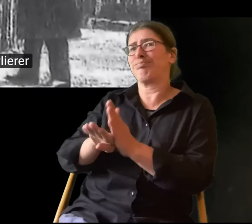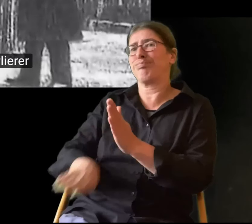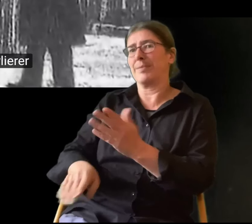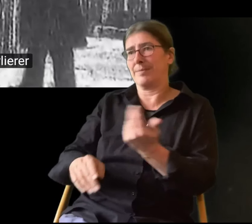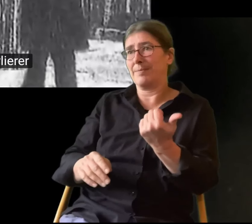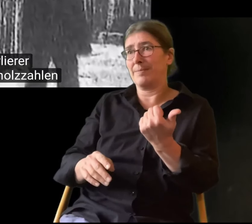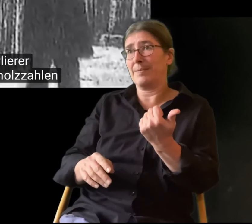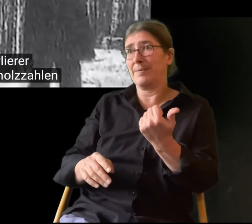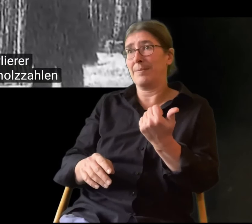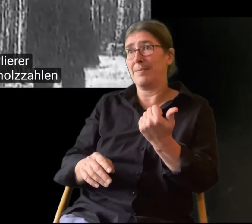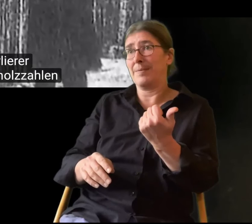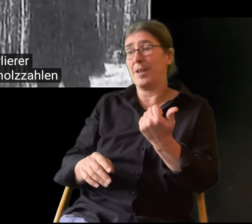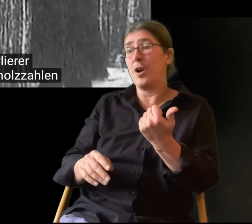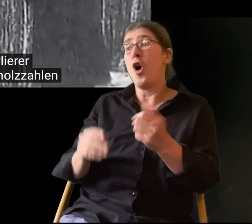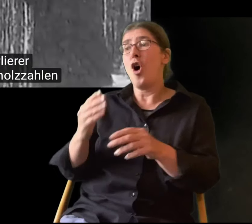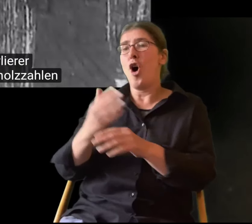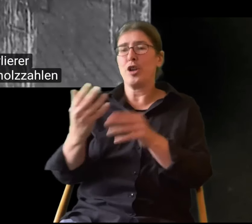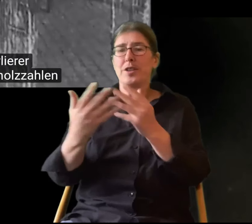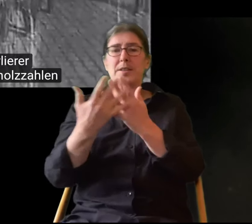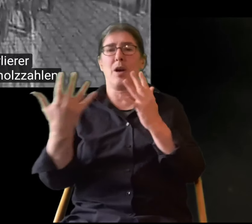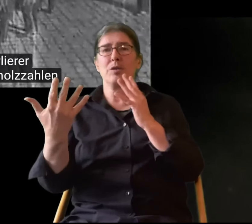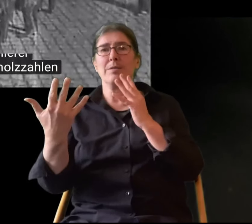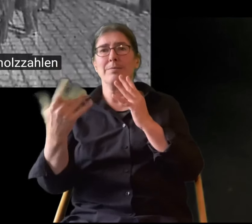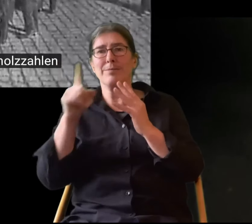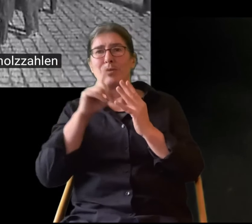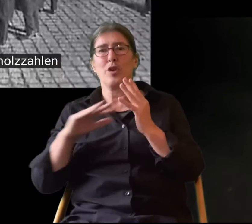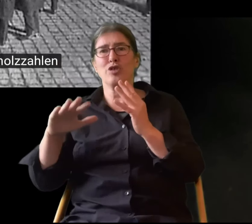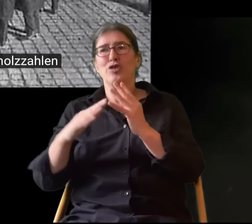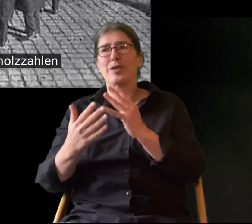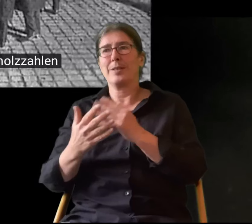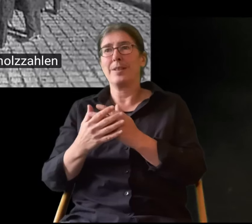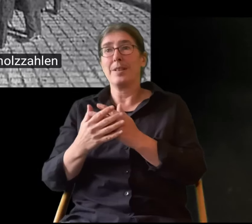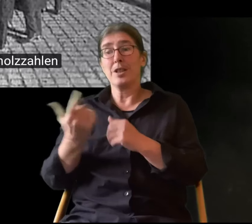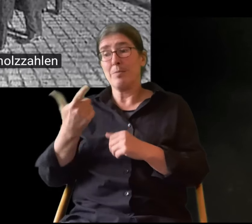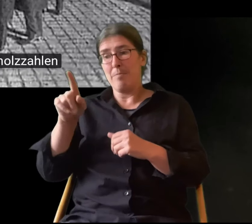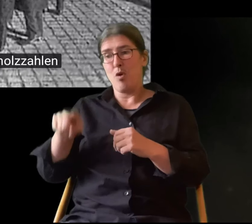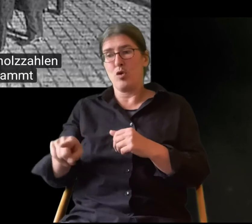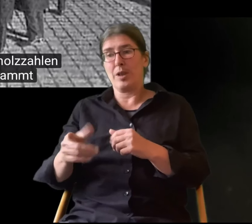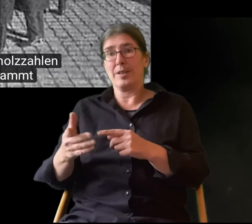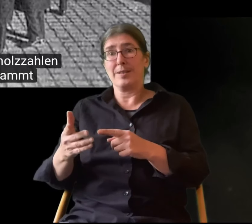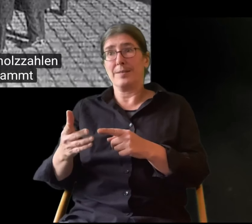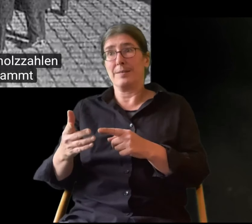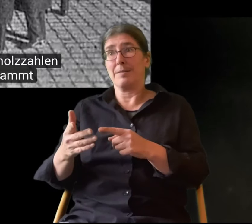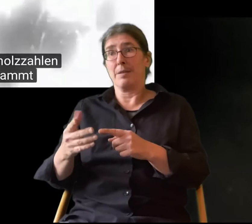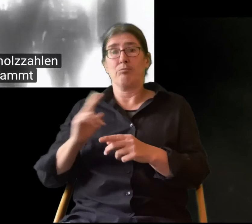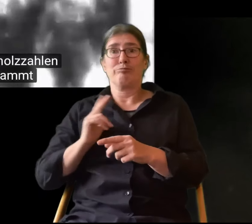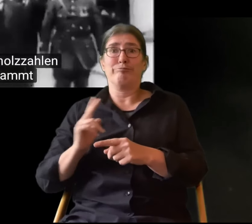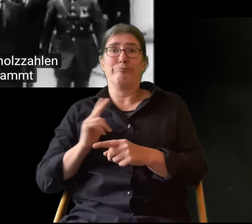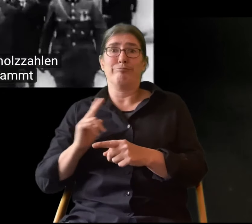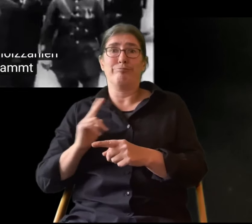eingesperrt hinter holzzahlen zwei monate zum warten verdammt